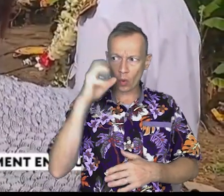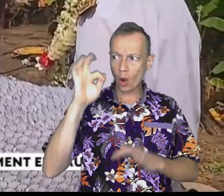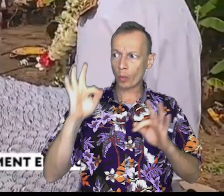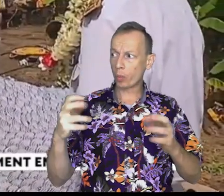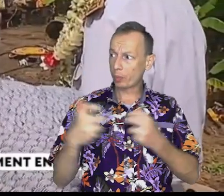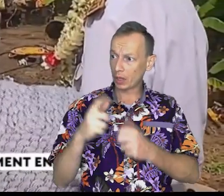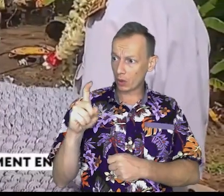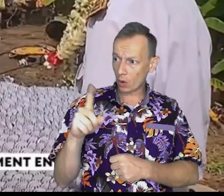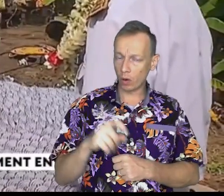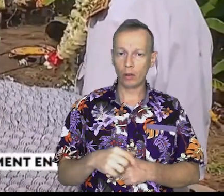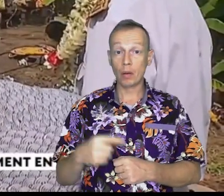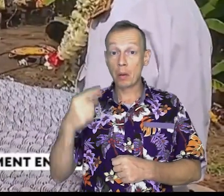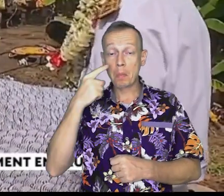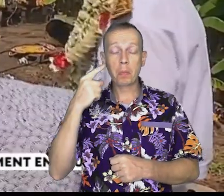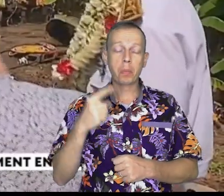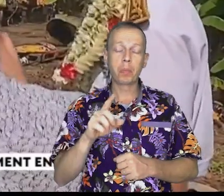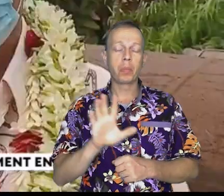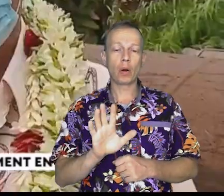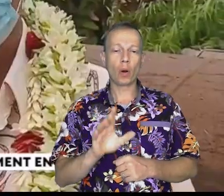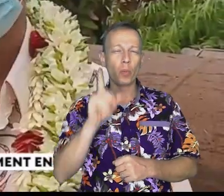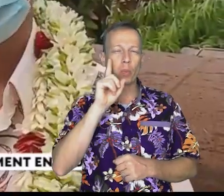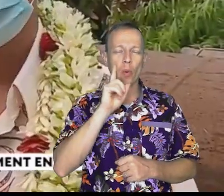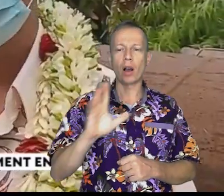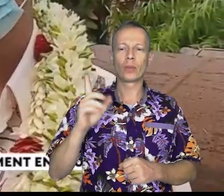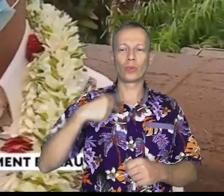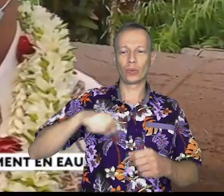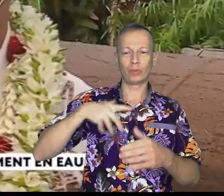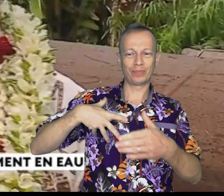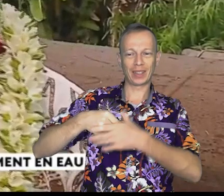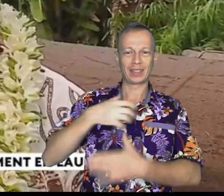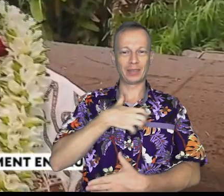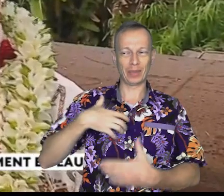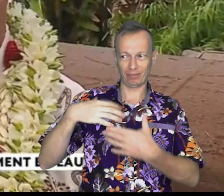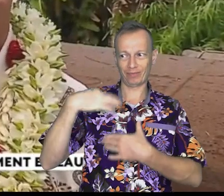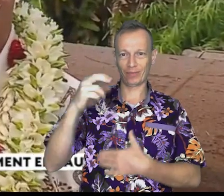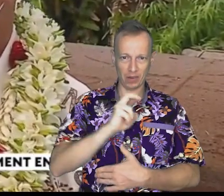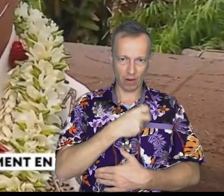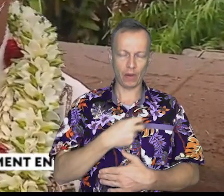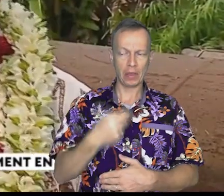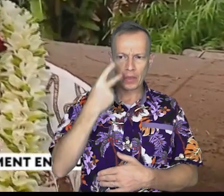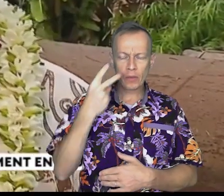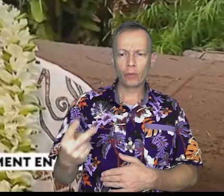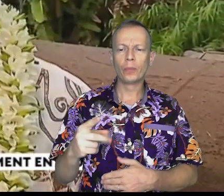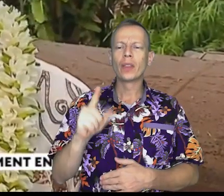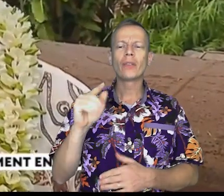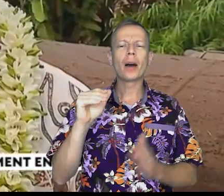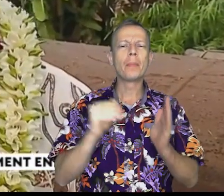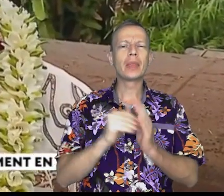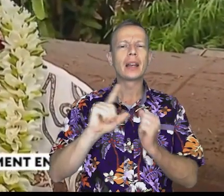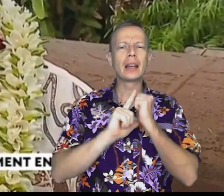parce que lorsque nous sommes arrivés aux affaires de la commune, nous sommes aperçus que sur un débit de 20 000 litres